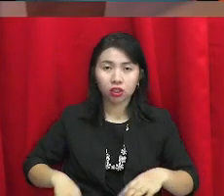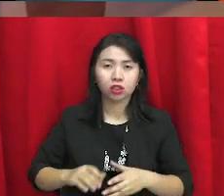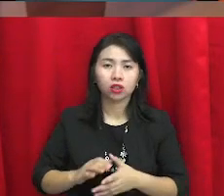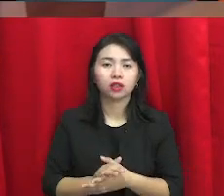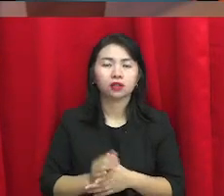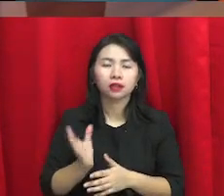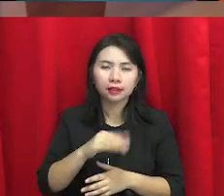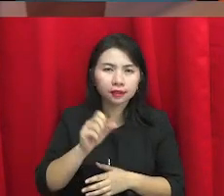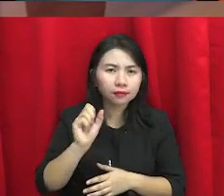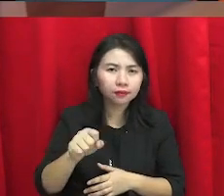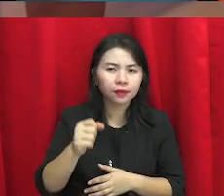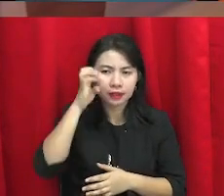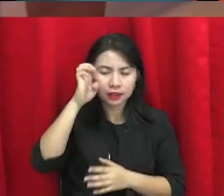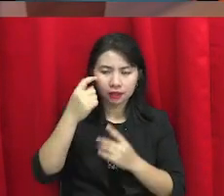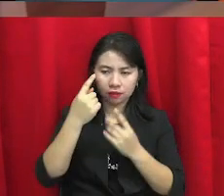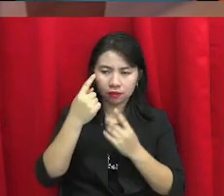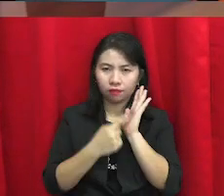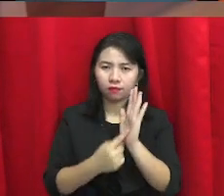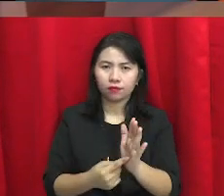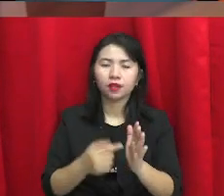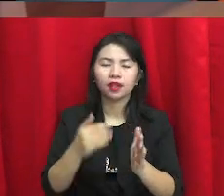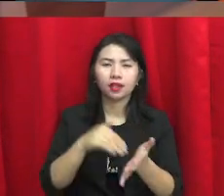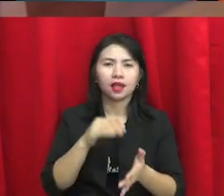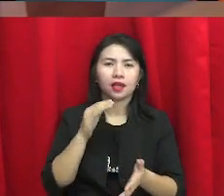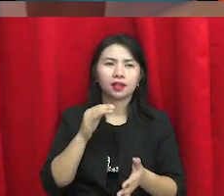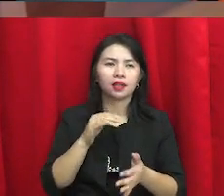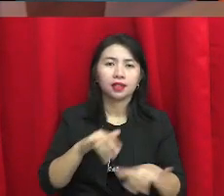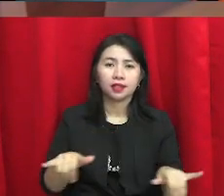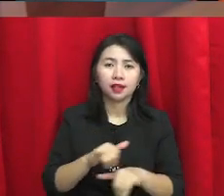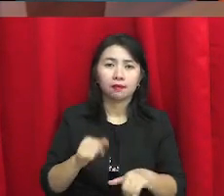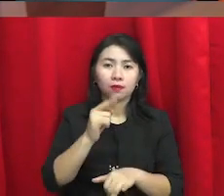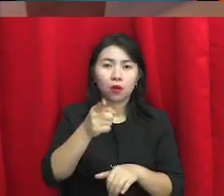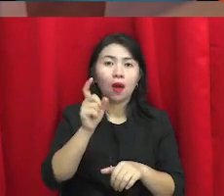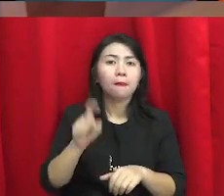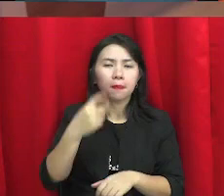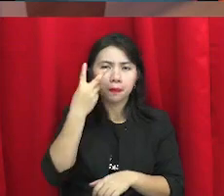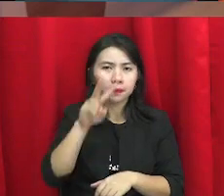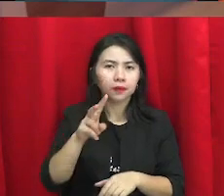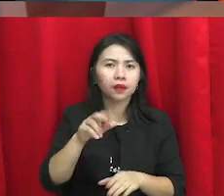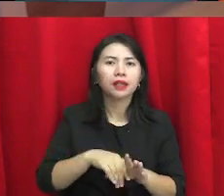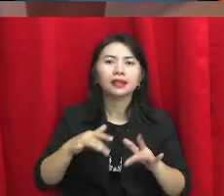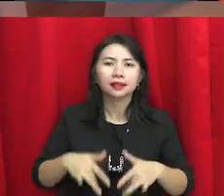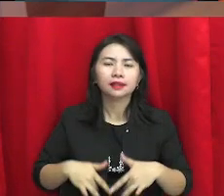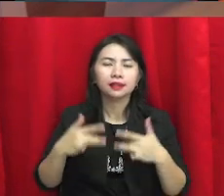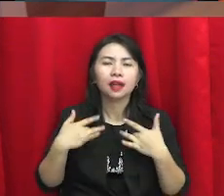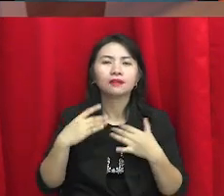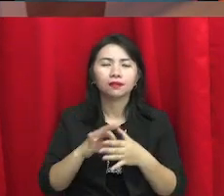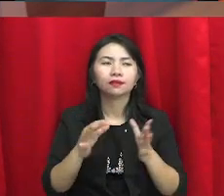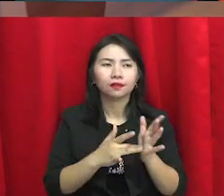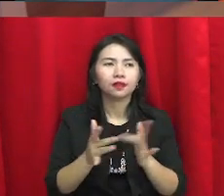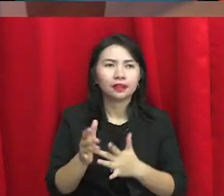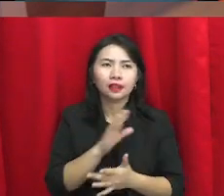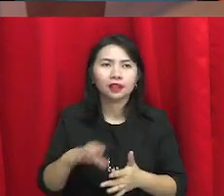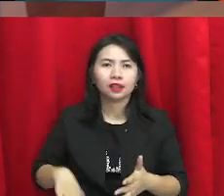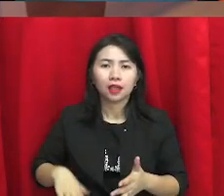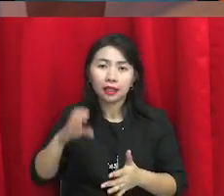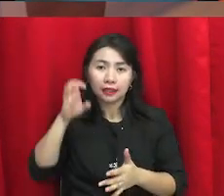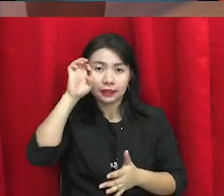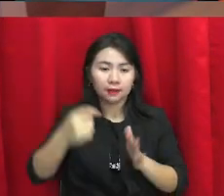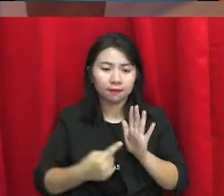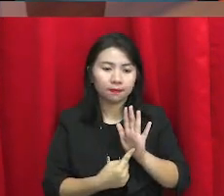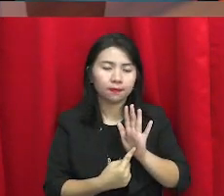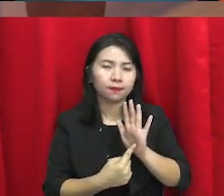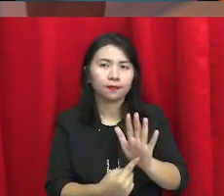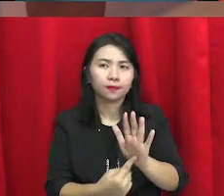Pero pinapakita niya dito, magandang makita niyo dito, young people, you see, sa buhay ng Panginoong Hesukristo, dinisplay niya, you see,